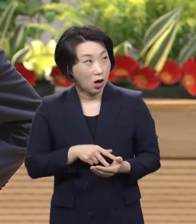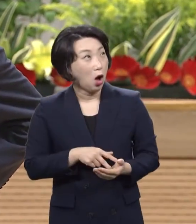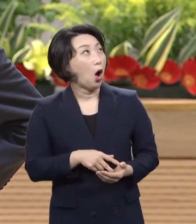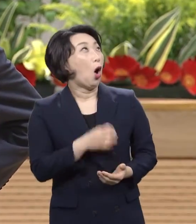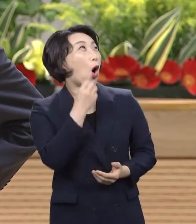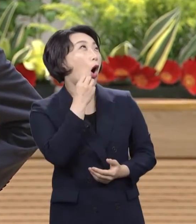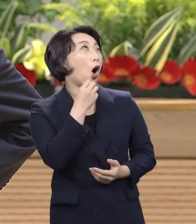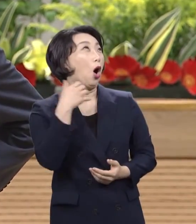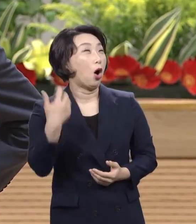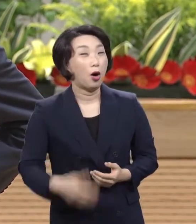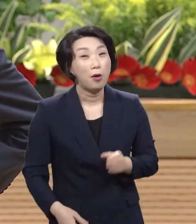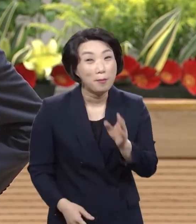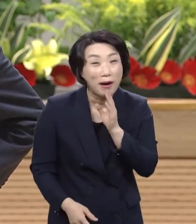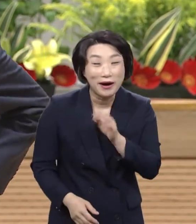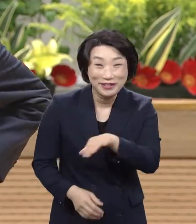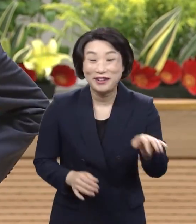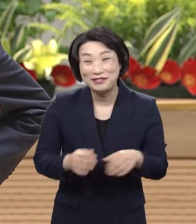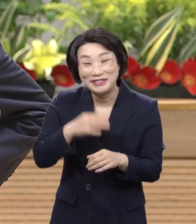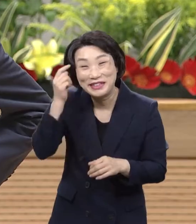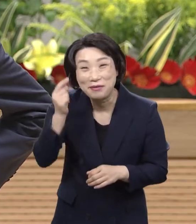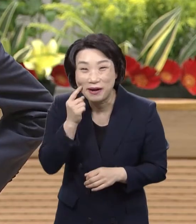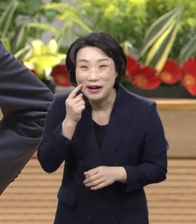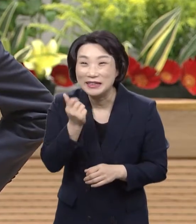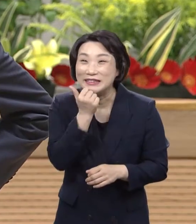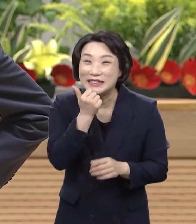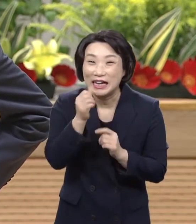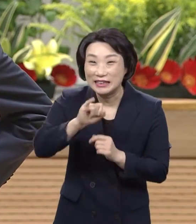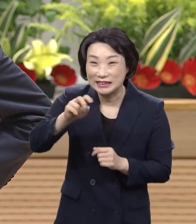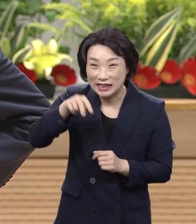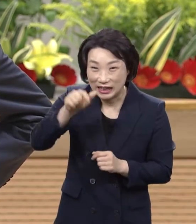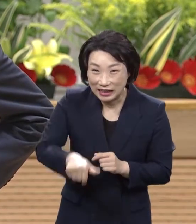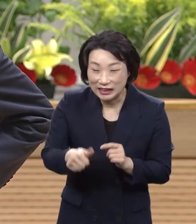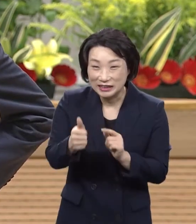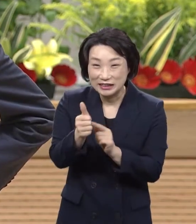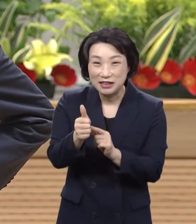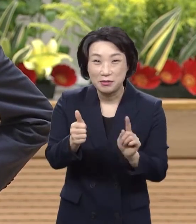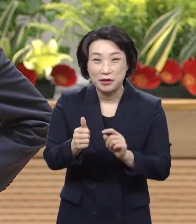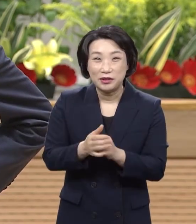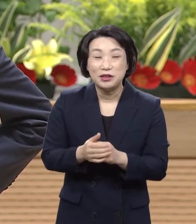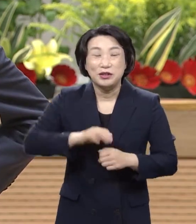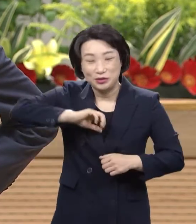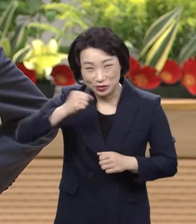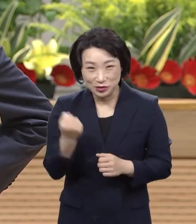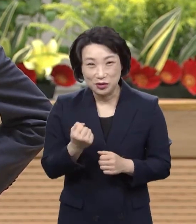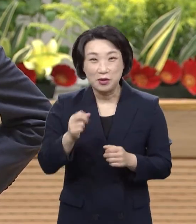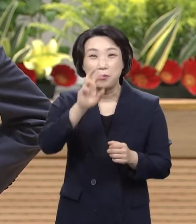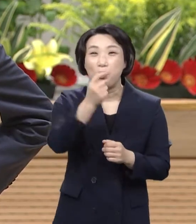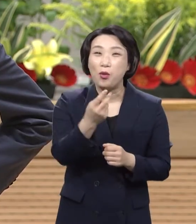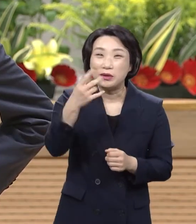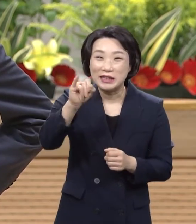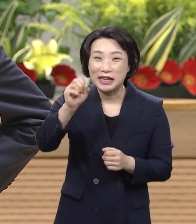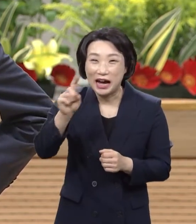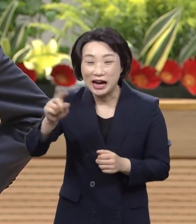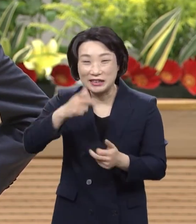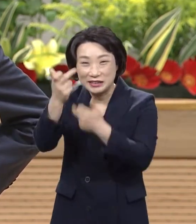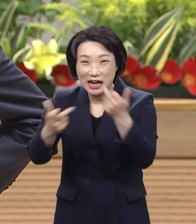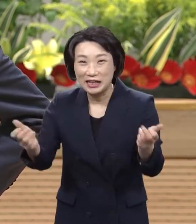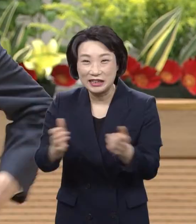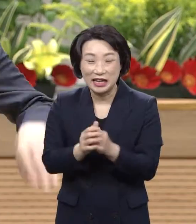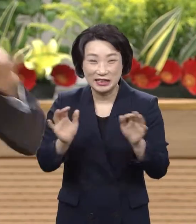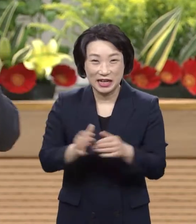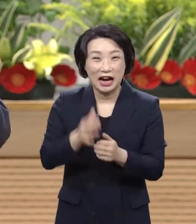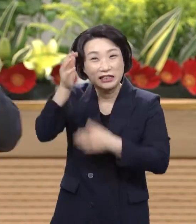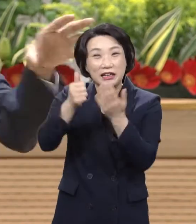이삭이 순종함으로 모리아산에 가서 아버지 앞에 하나님께 제물로 드리는데